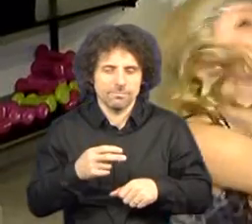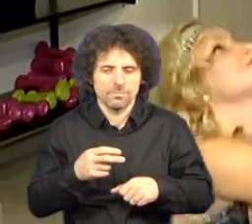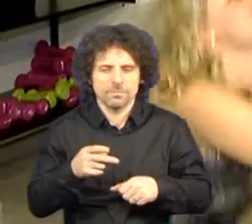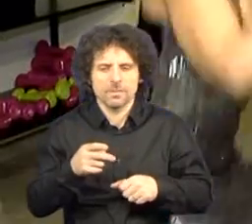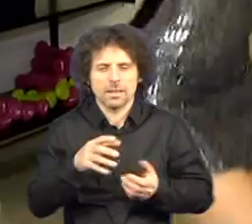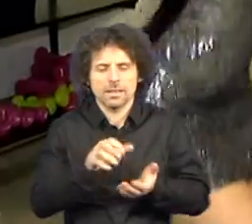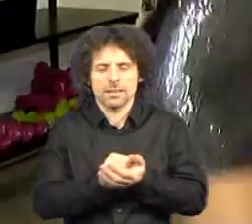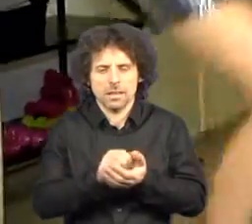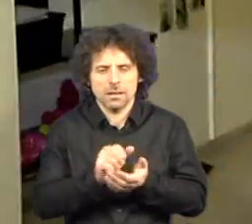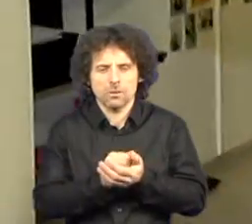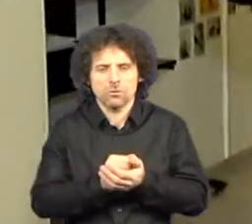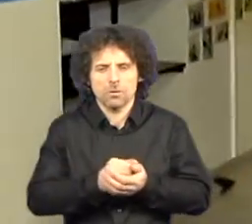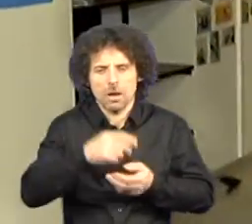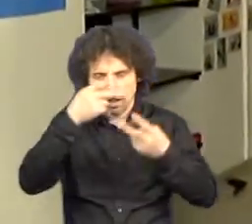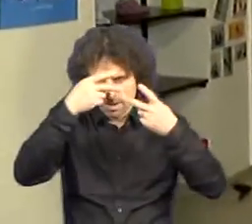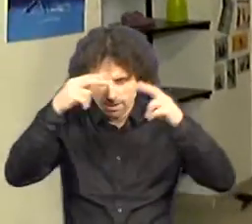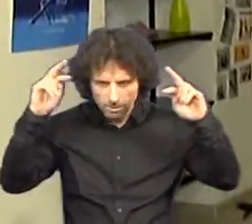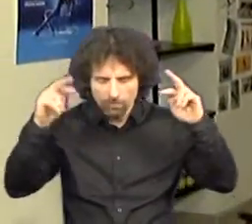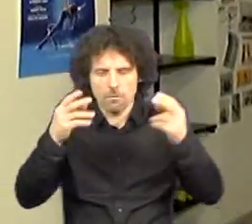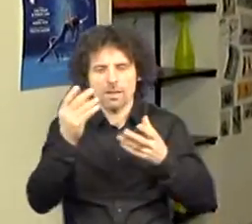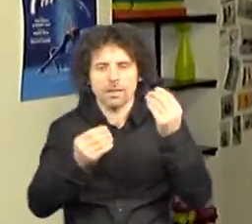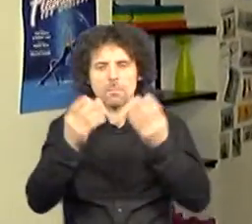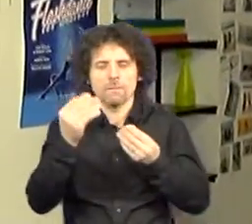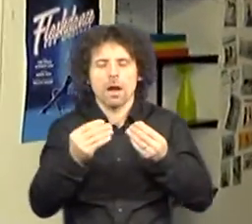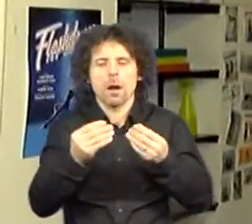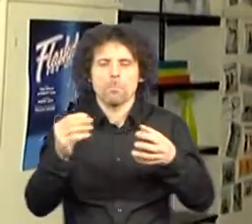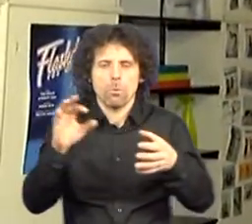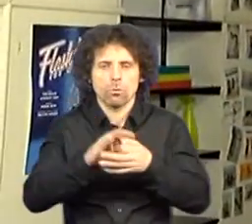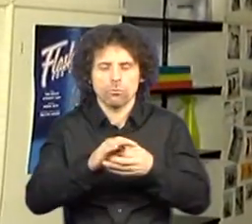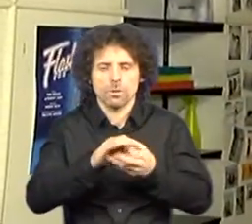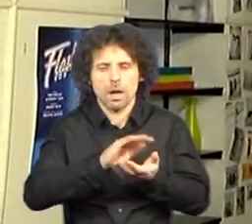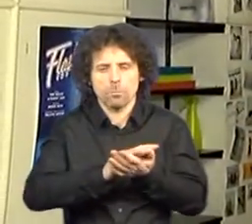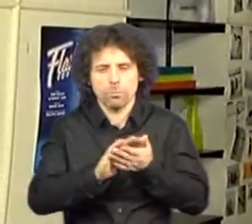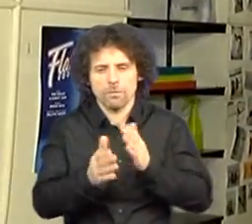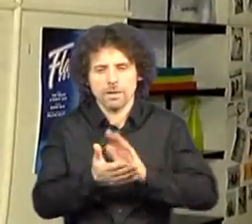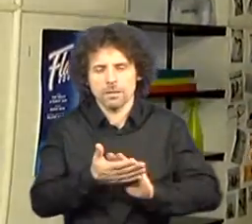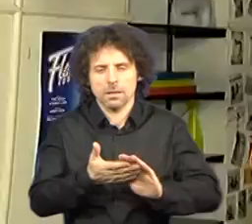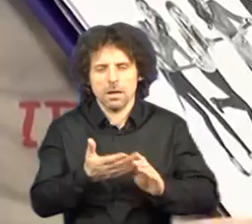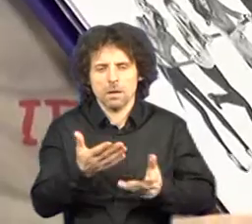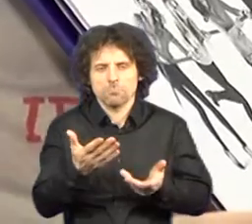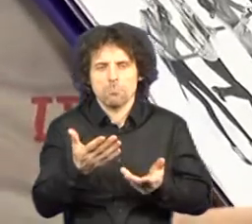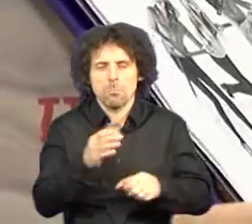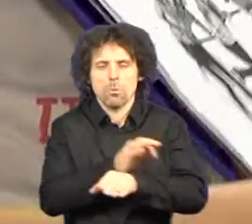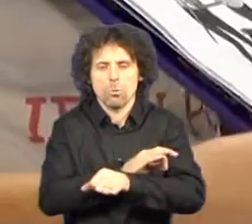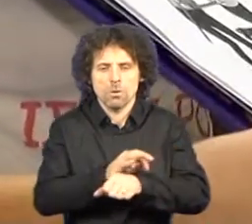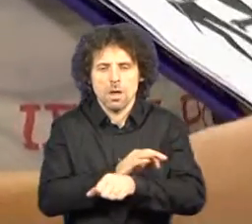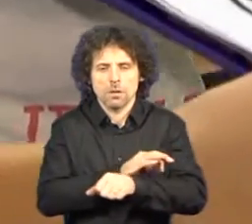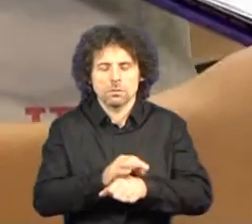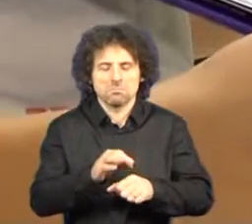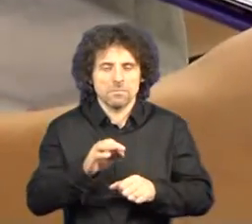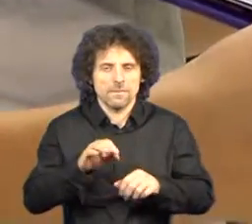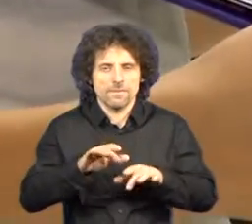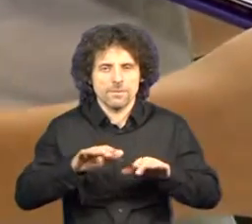Zajęcia Holden i karnawałowa zabawa połączone z profilaktyką były jedną z propozycji w ramach projektu. Tak naprawdę